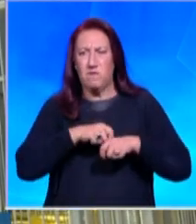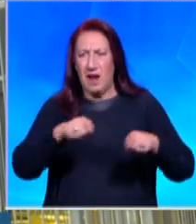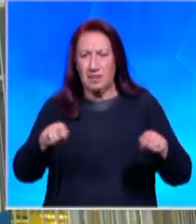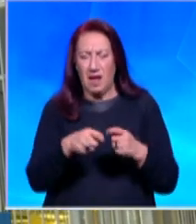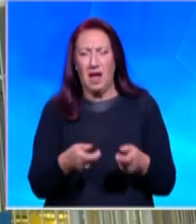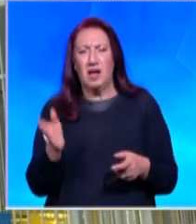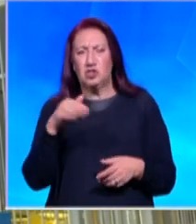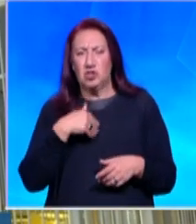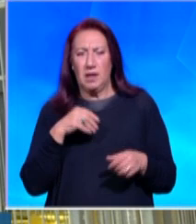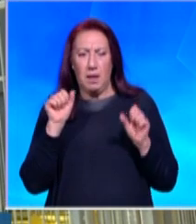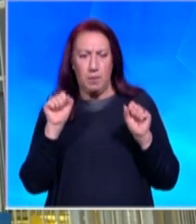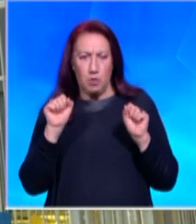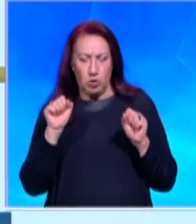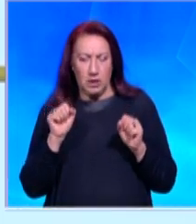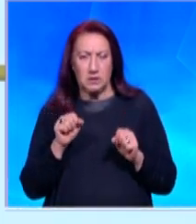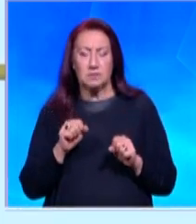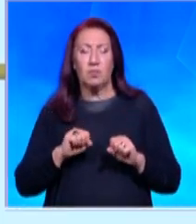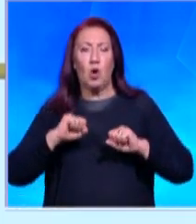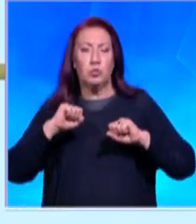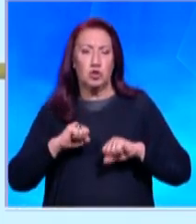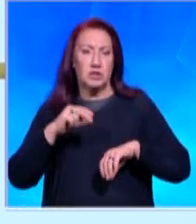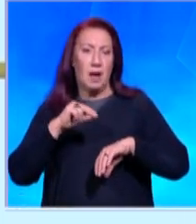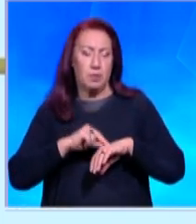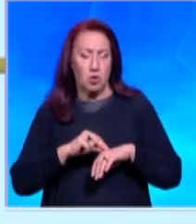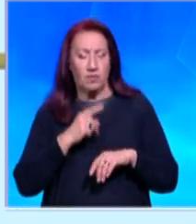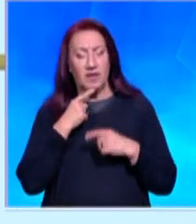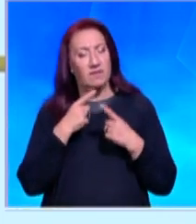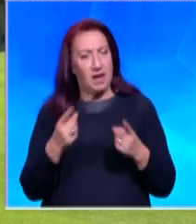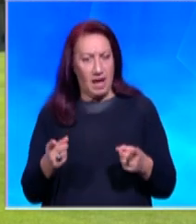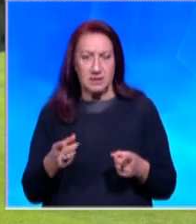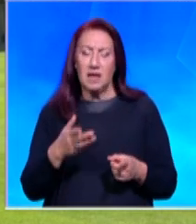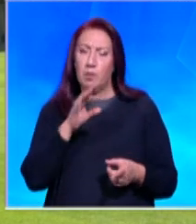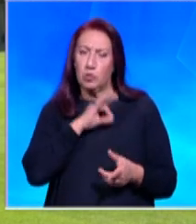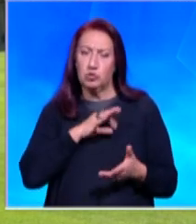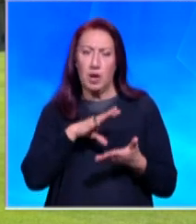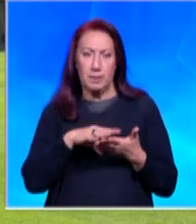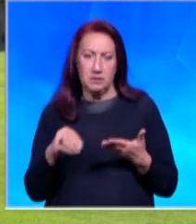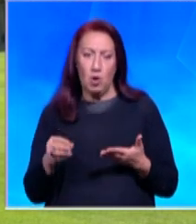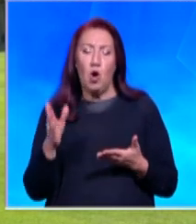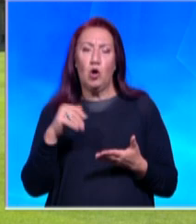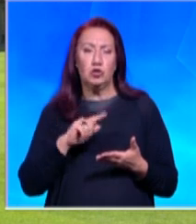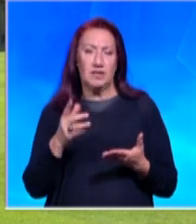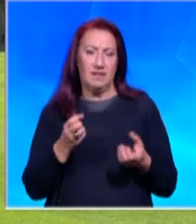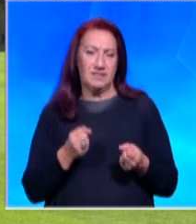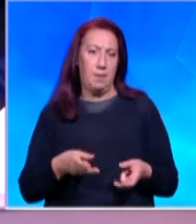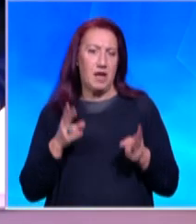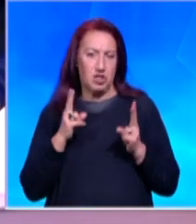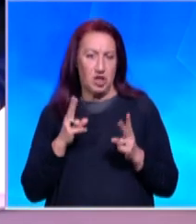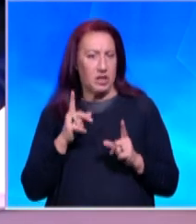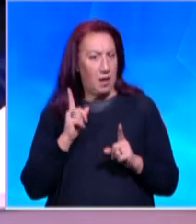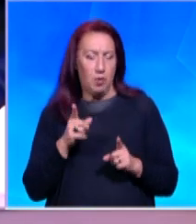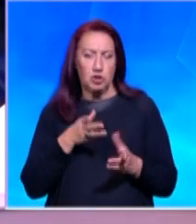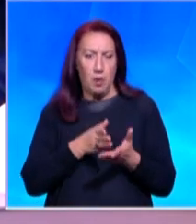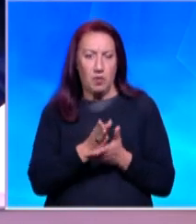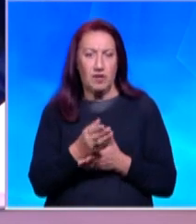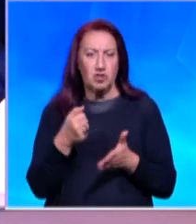BTV, че са получили писмо от БФС, но все още не е взето решение дали двубоят срещу Унгария може да се проведе на стадион Христо Ботев.